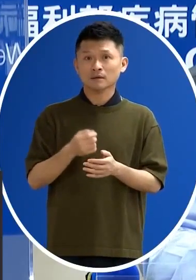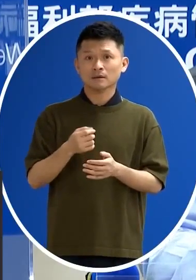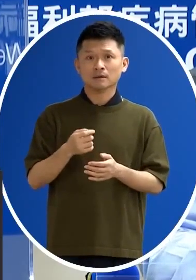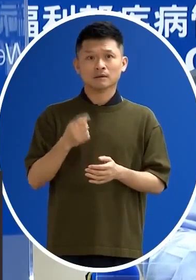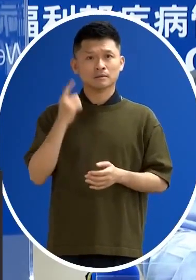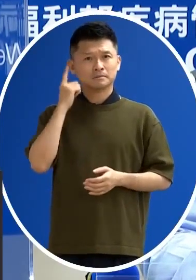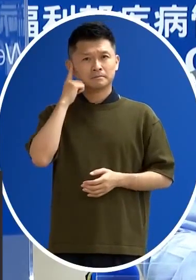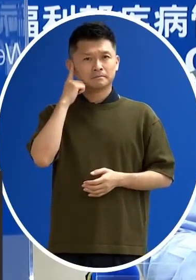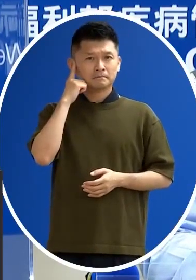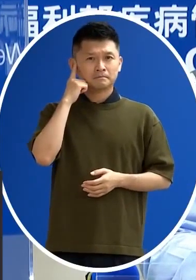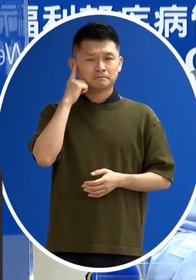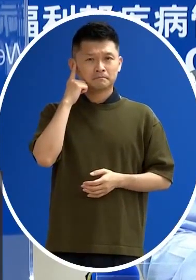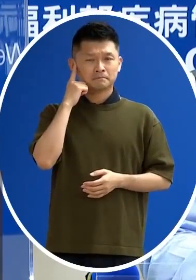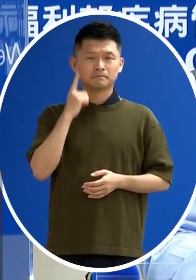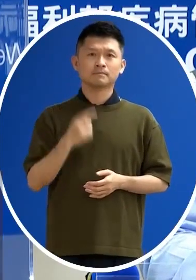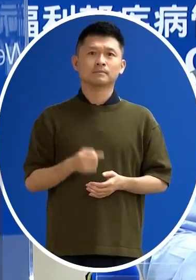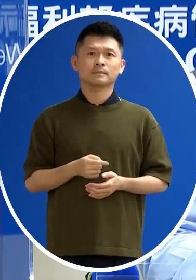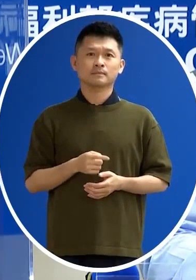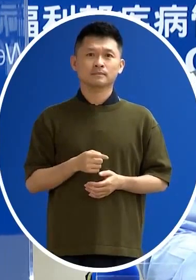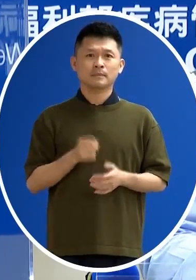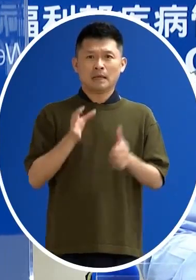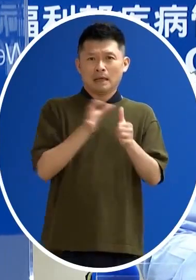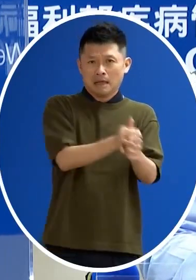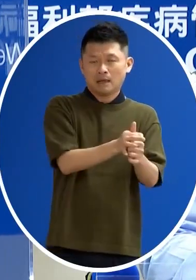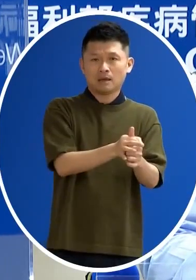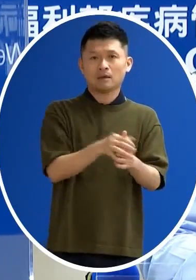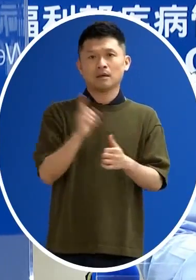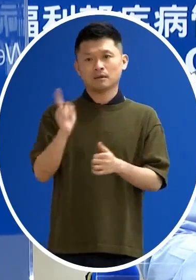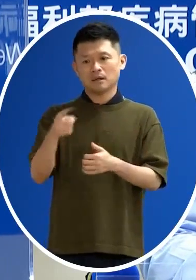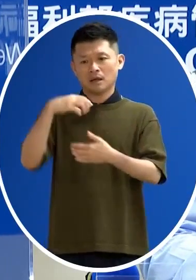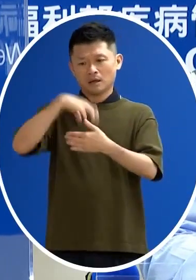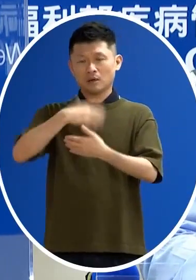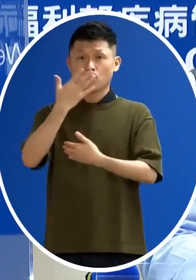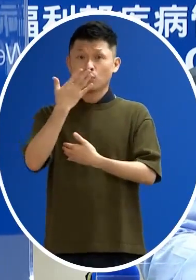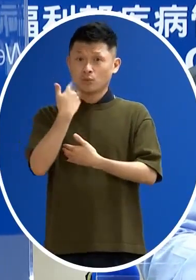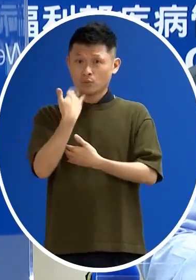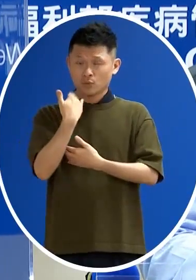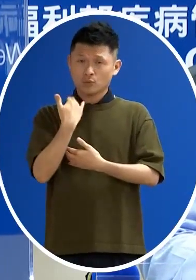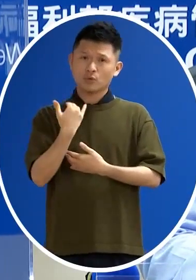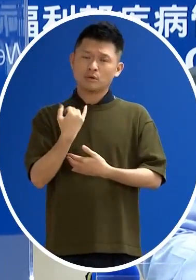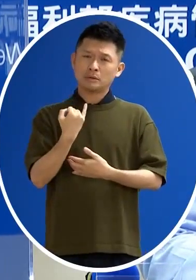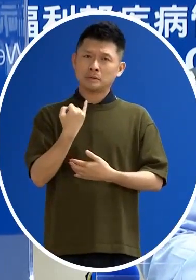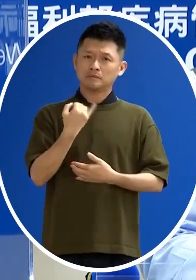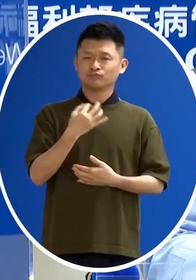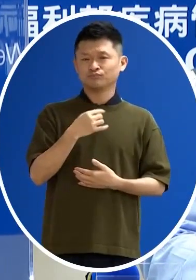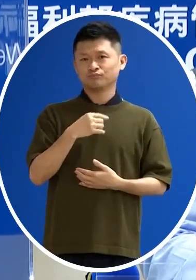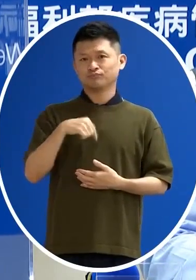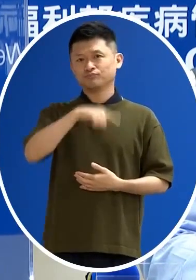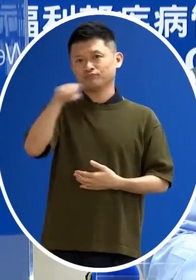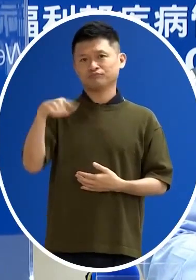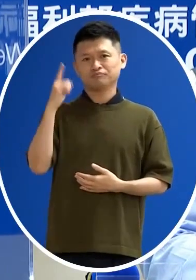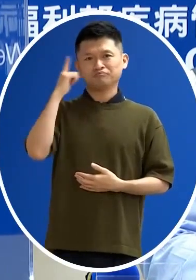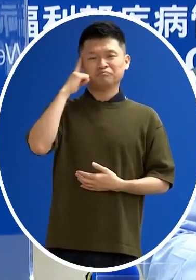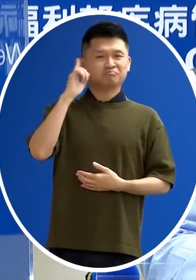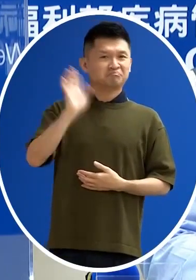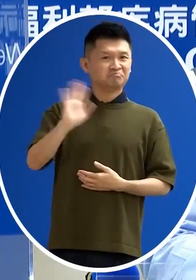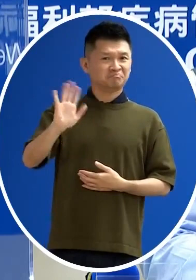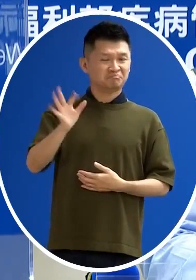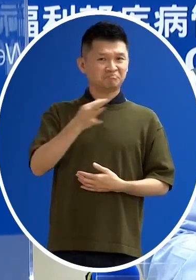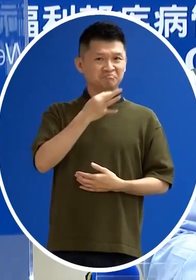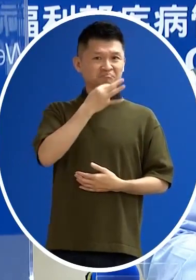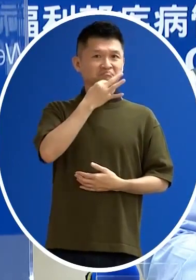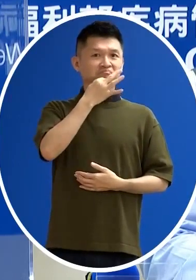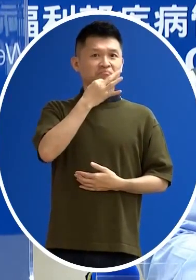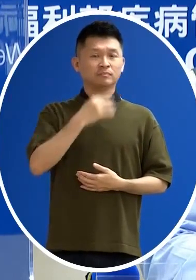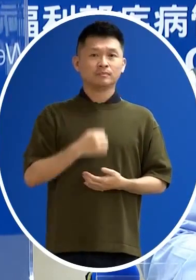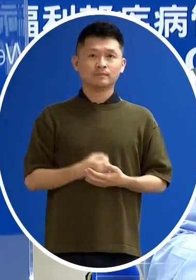紧。那又觉得好像是开放这个所谓的内用，那有些单位有些人就觉得太松，所